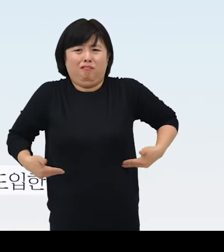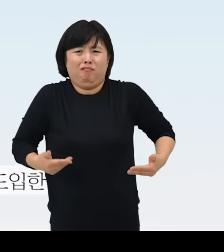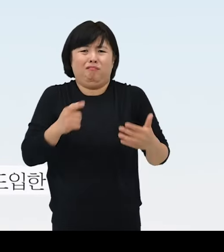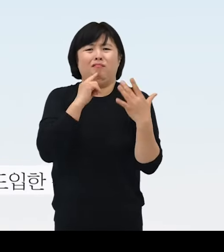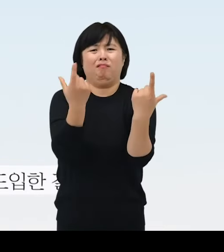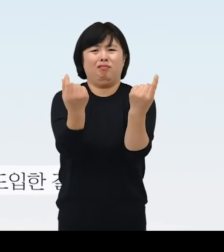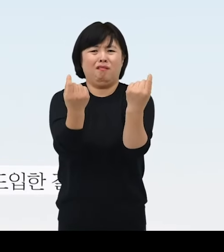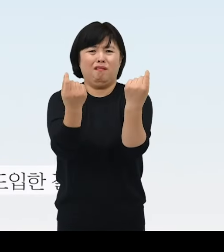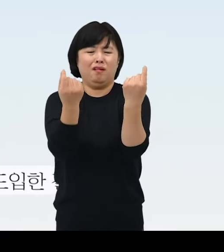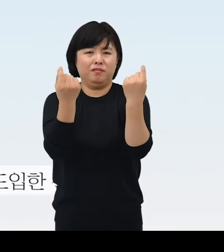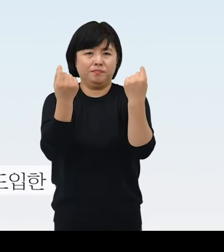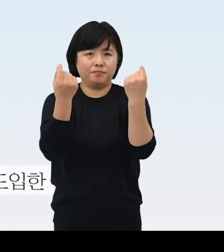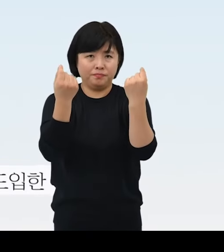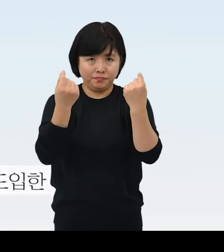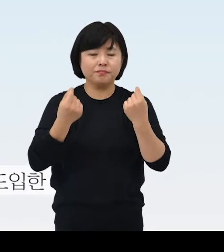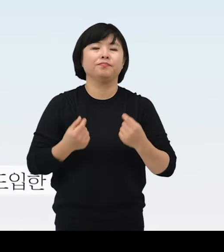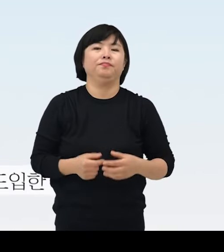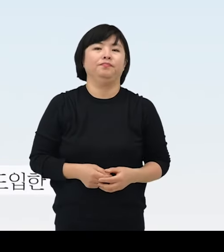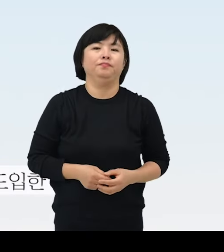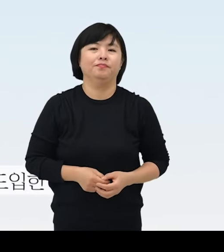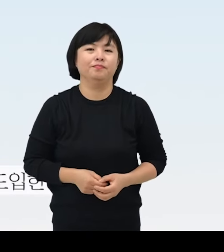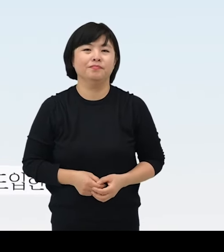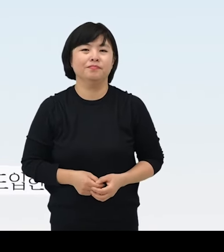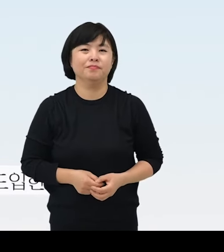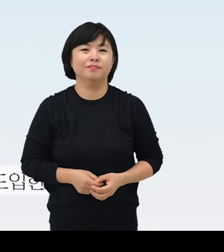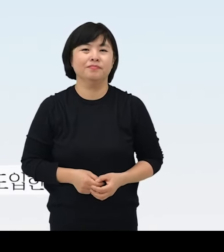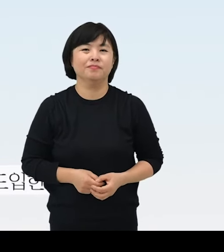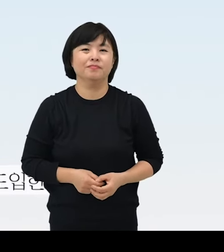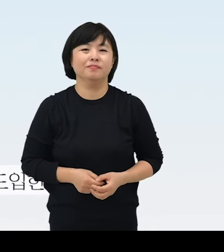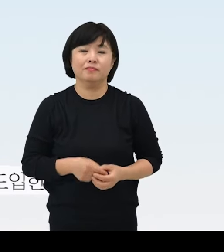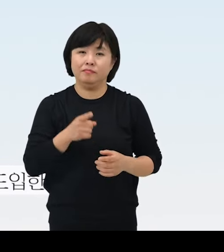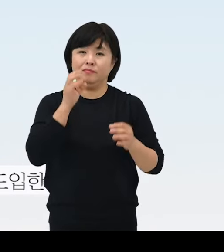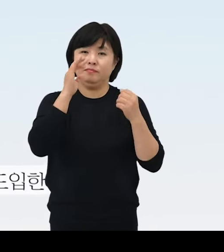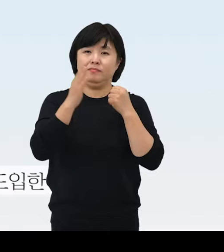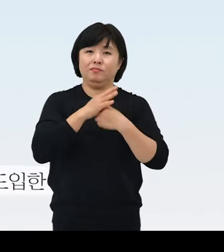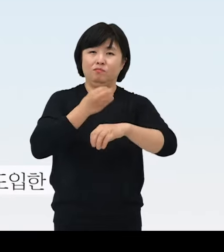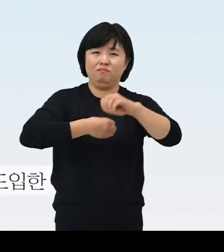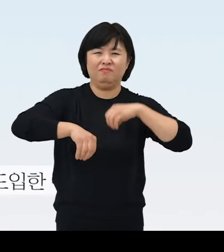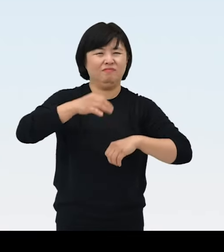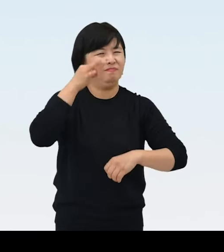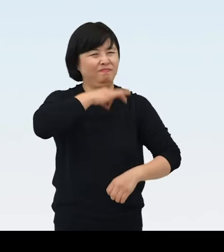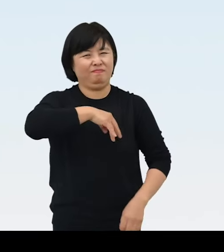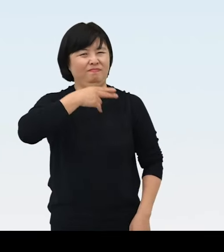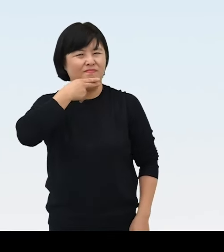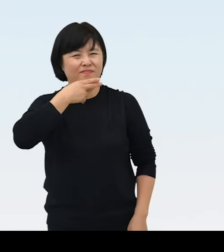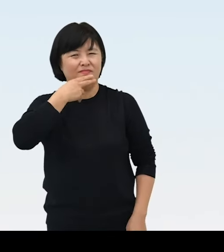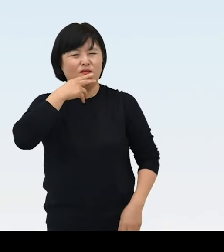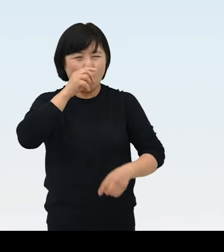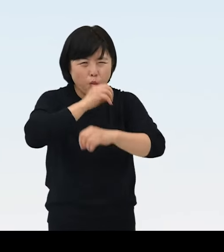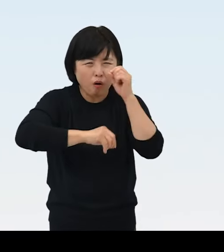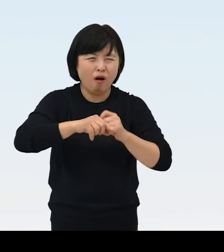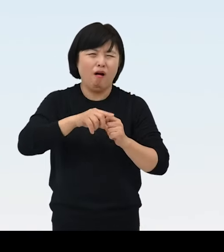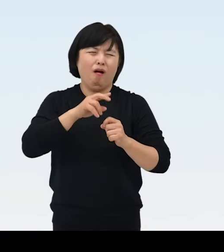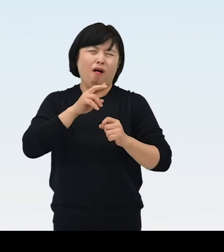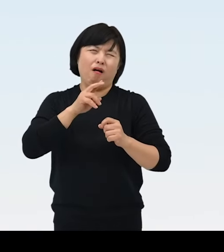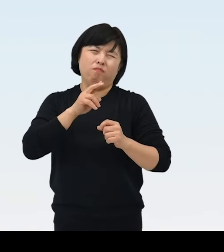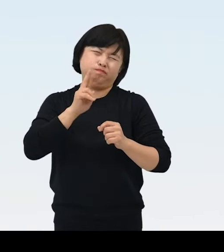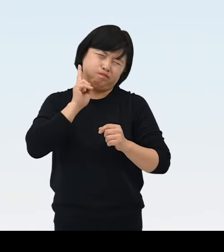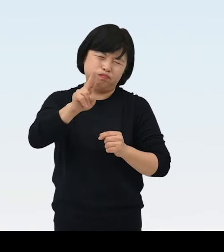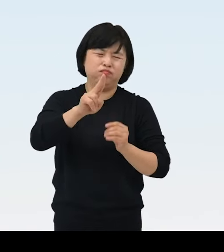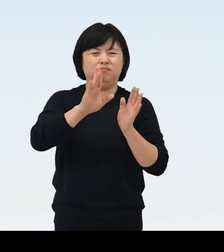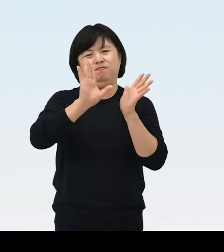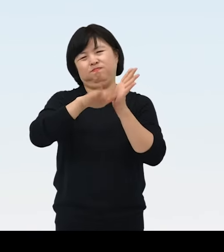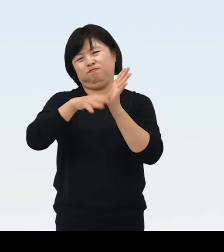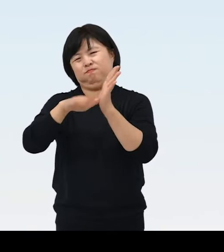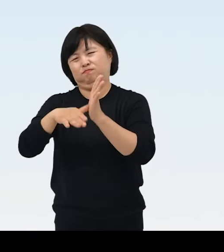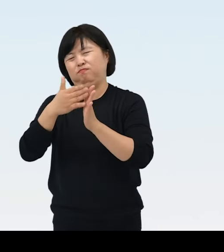요청에 그냥 바로 끼워 넣는 그런 식의 조급함이랄까요? 그걸 보이다 보니 오히려 부작용을